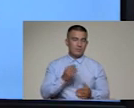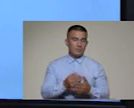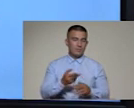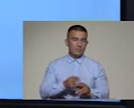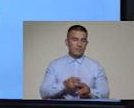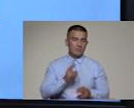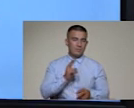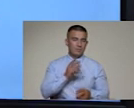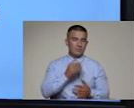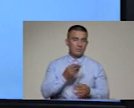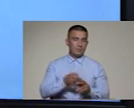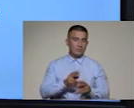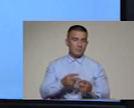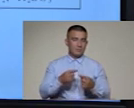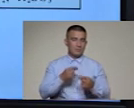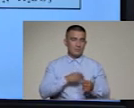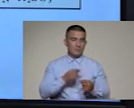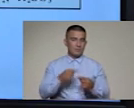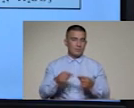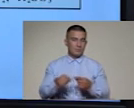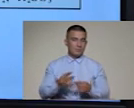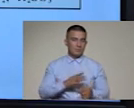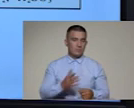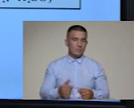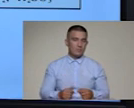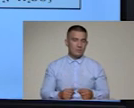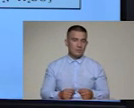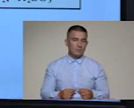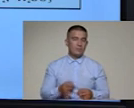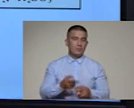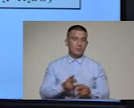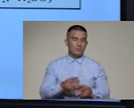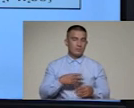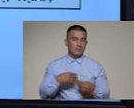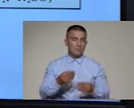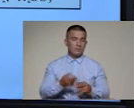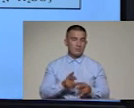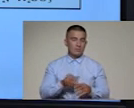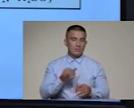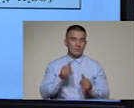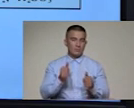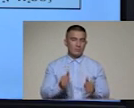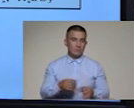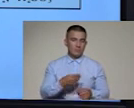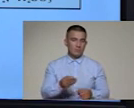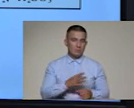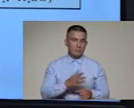kislotali birikma bo'lib namoyon bo'ldi. Quyida kitobimizda quyidagicha jadval berilgan.